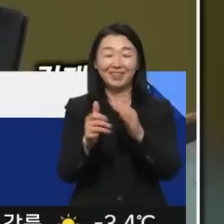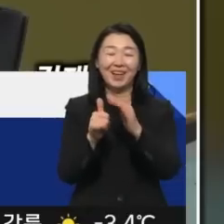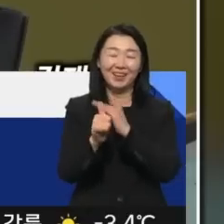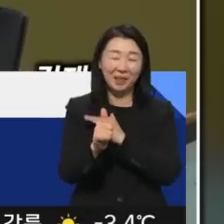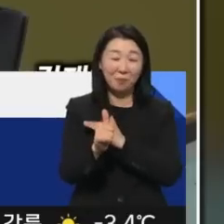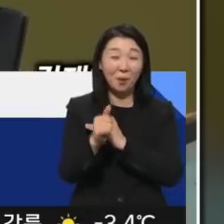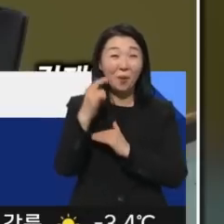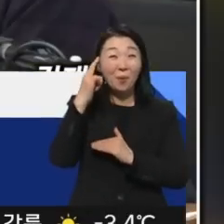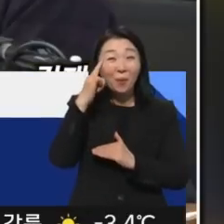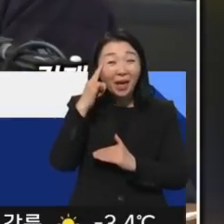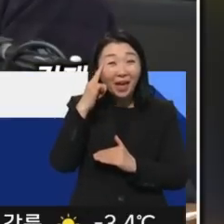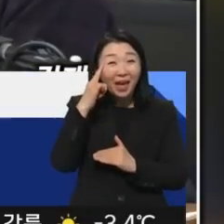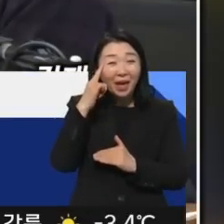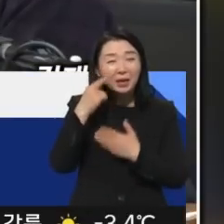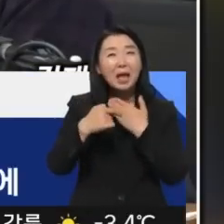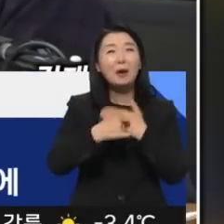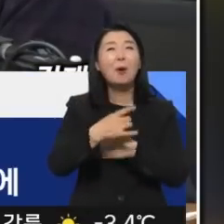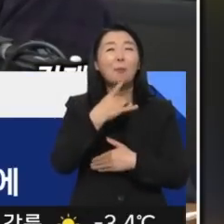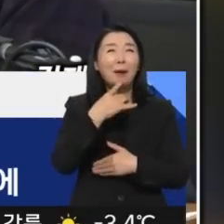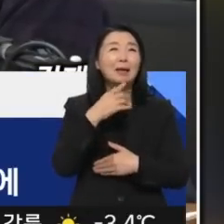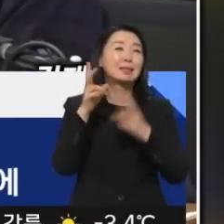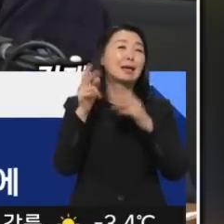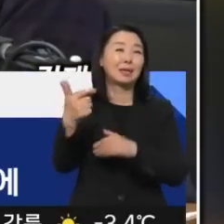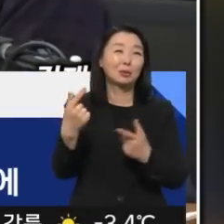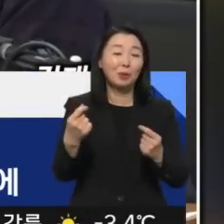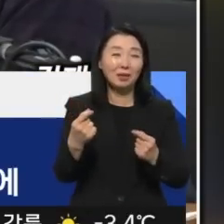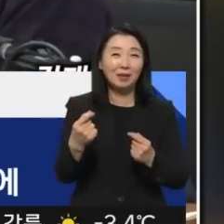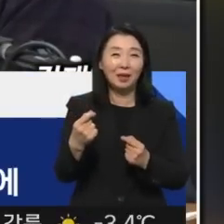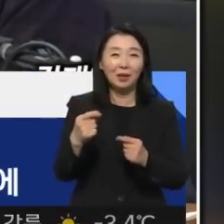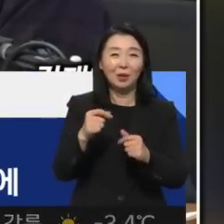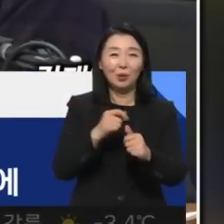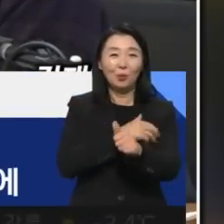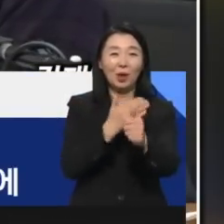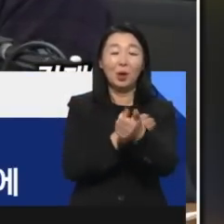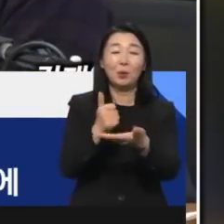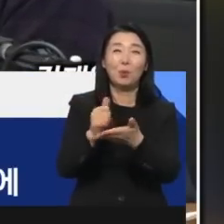사장이고. 사실 네. 이제 그 공천 때가 되면 사무총장이